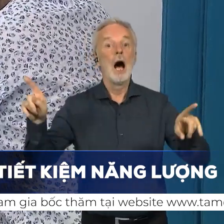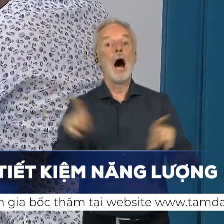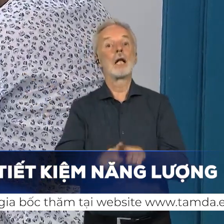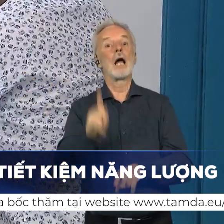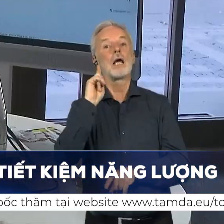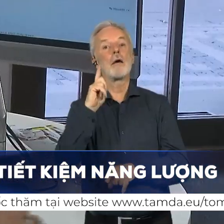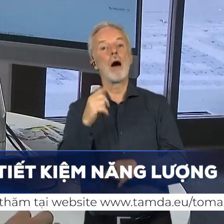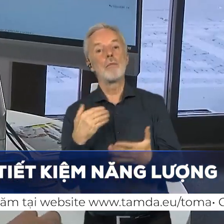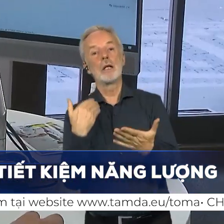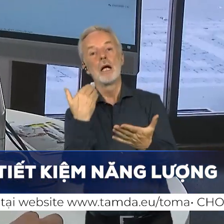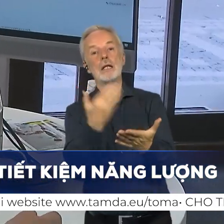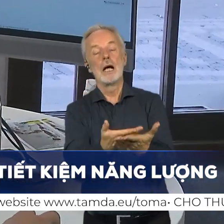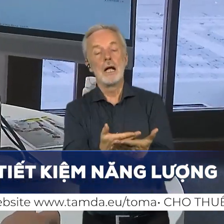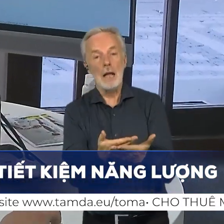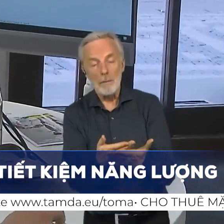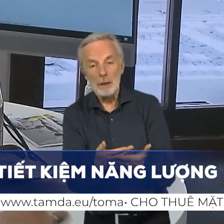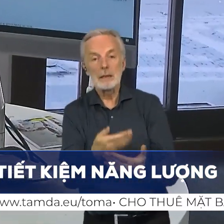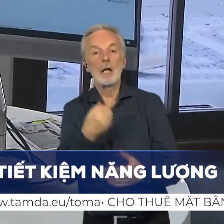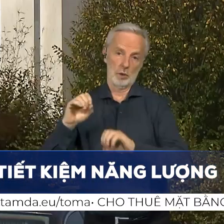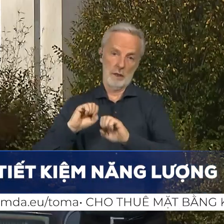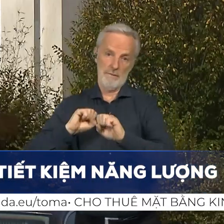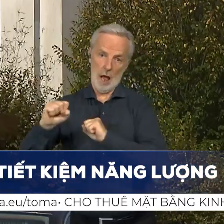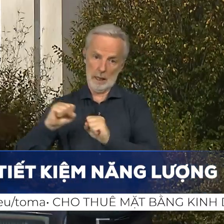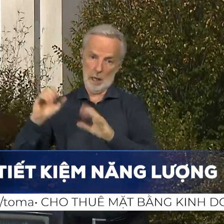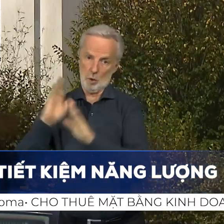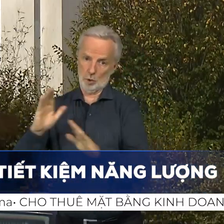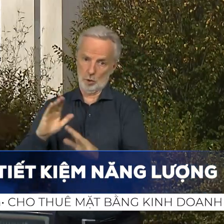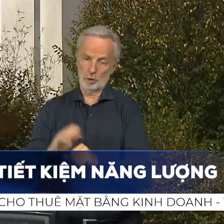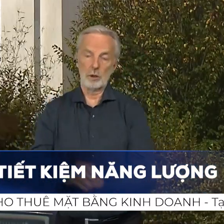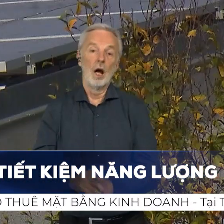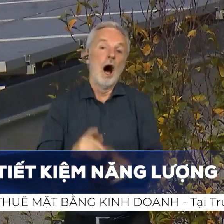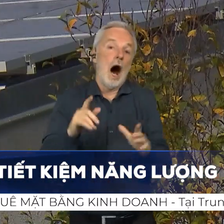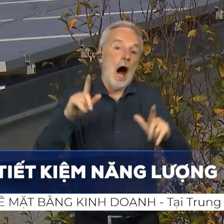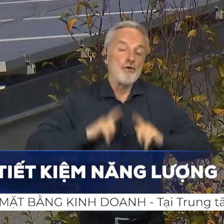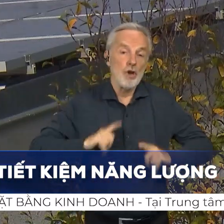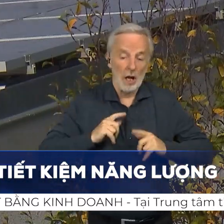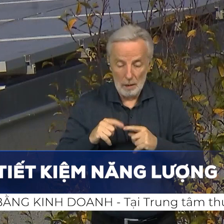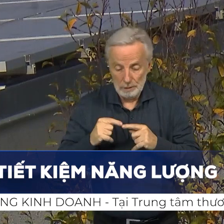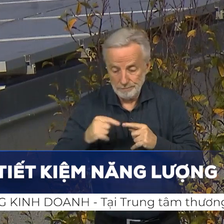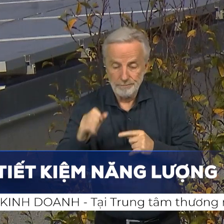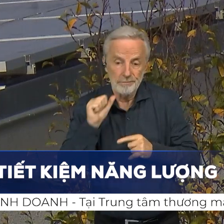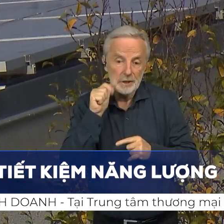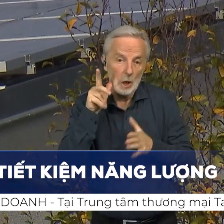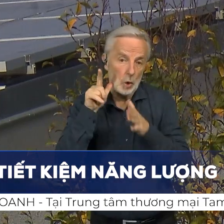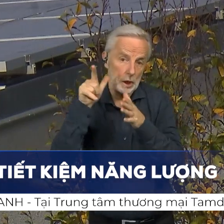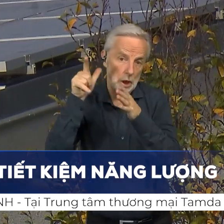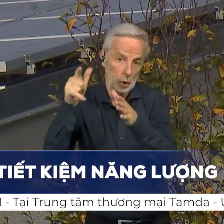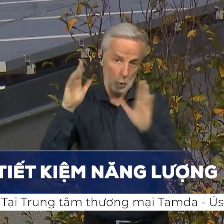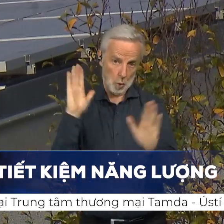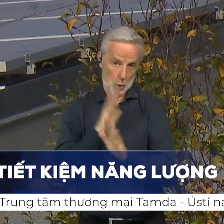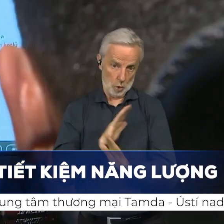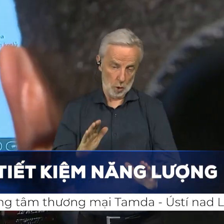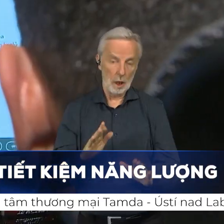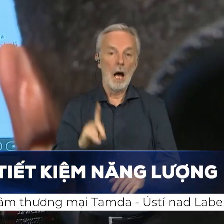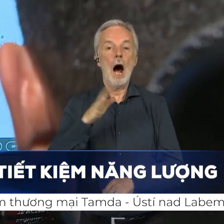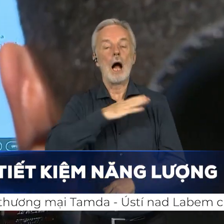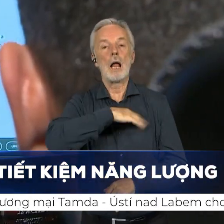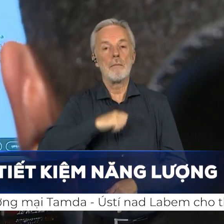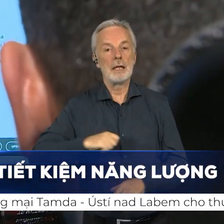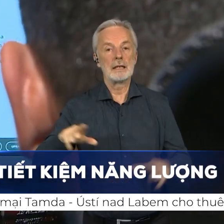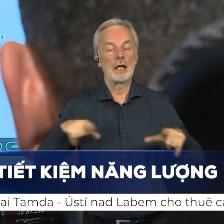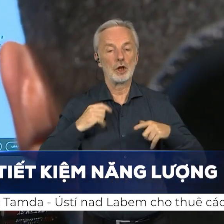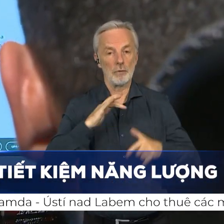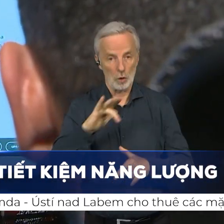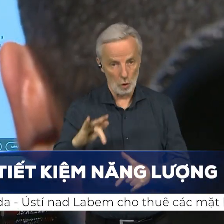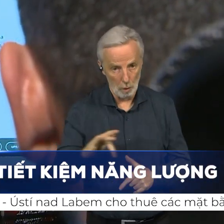đó. Bắt đầu từ năm mới, 1.400 chi nhánh của Ngân hàng Xây dựng cũng sẽ hỗ trợ những khoản trợ cấp này. Đồng thời, các ngân hàng sẽ cung cấp các khoản vay ưu đãi